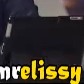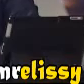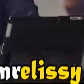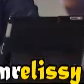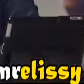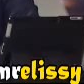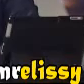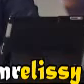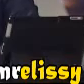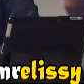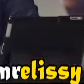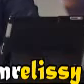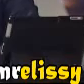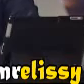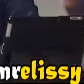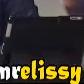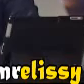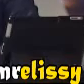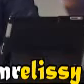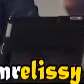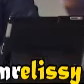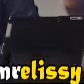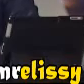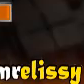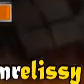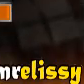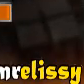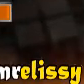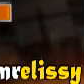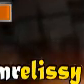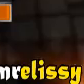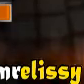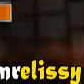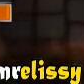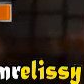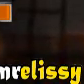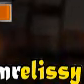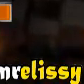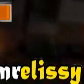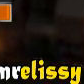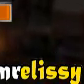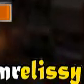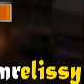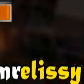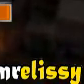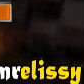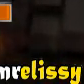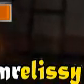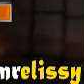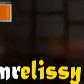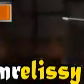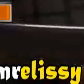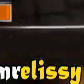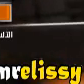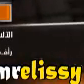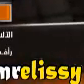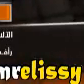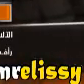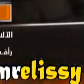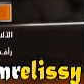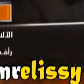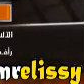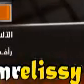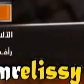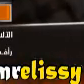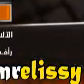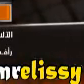الشهيد رأفت نبيل عنده طفلين، واحد في سنة 5 ابتدائي وطفلة في سنة أولى الله يرحمه. معنا على التليفون الأستاذ عبد العزيز خيري ابن